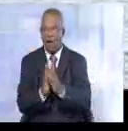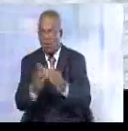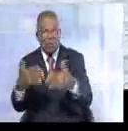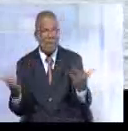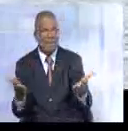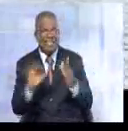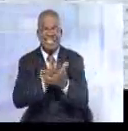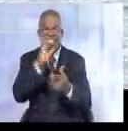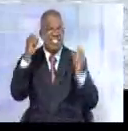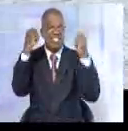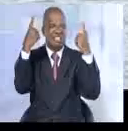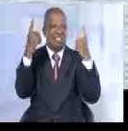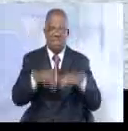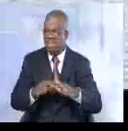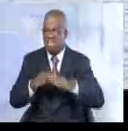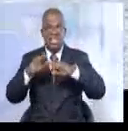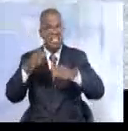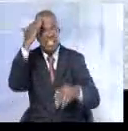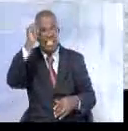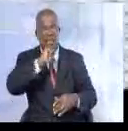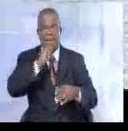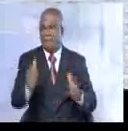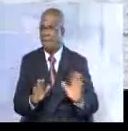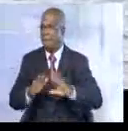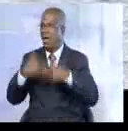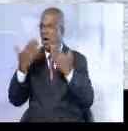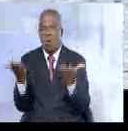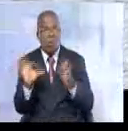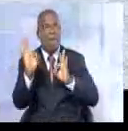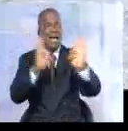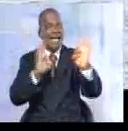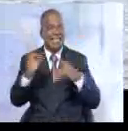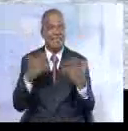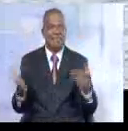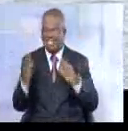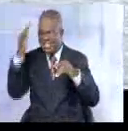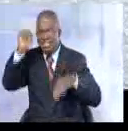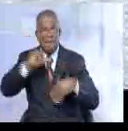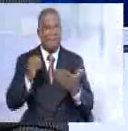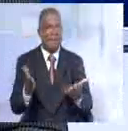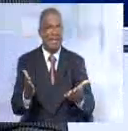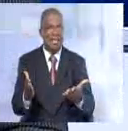promoteur. Lui qui a pour ambition de devenir plus tard un nageur ou un plongeur professionnel.